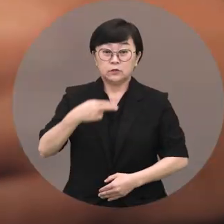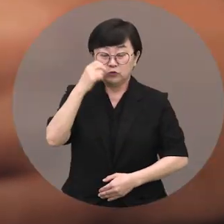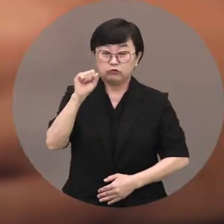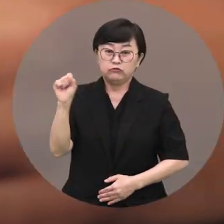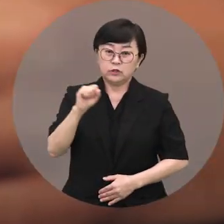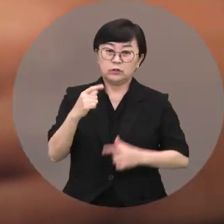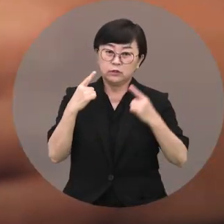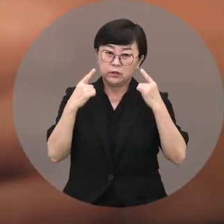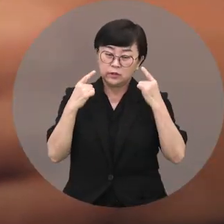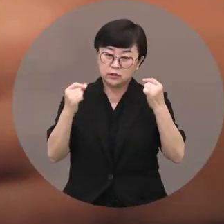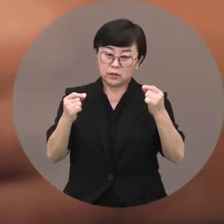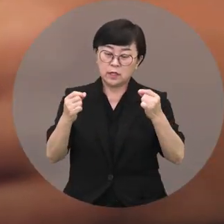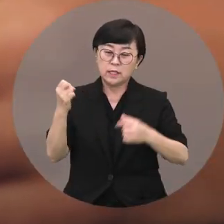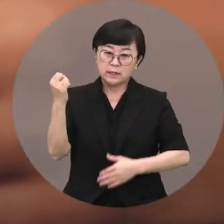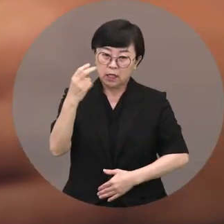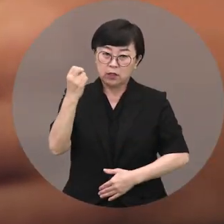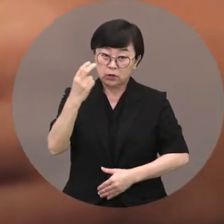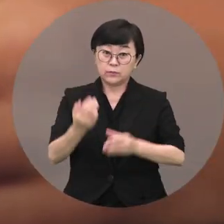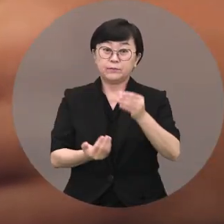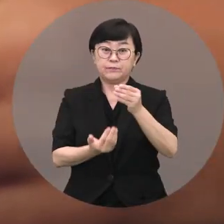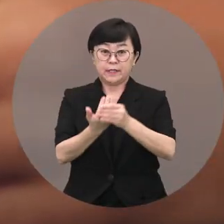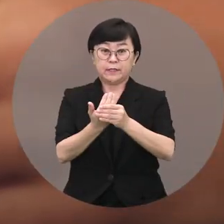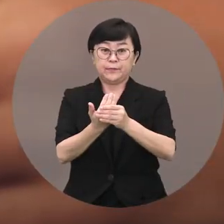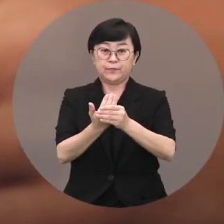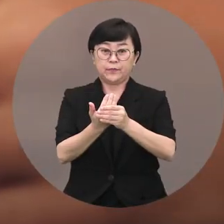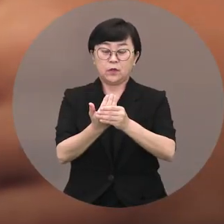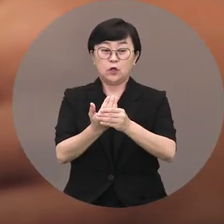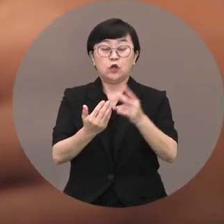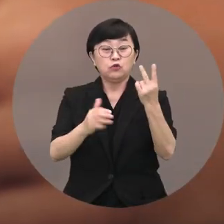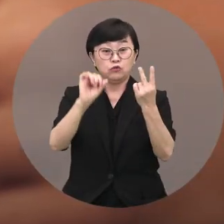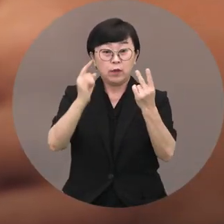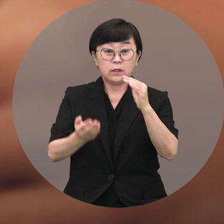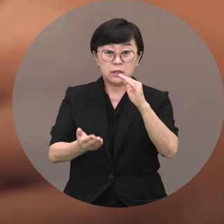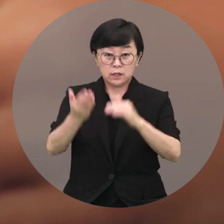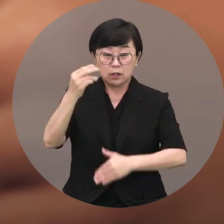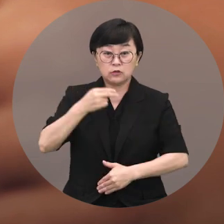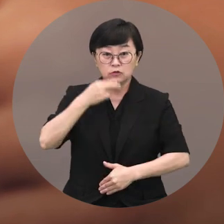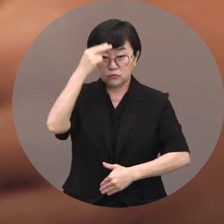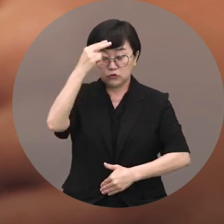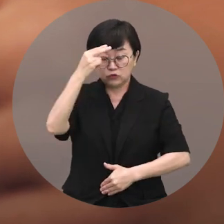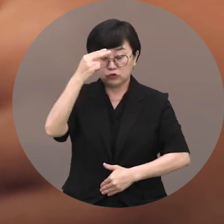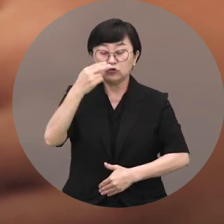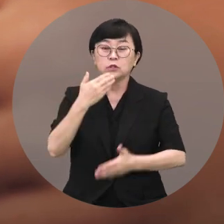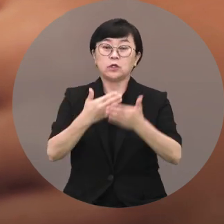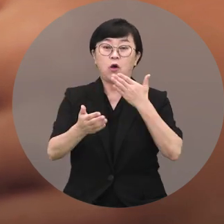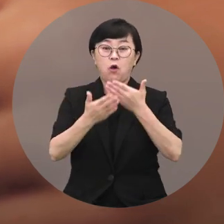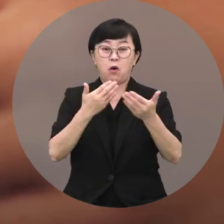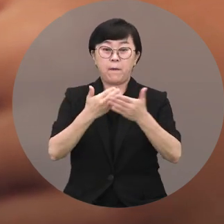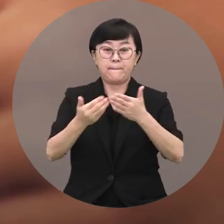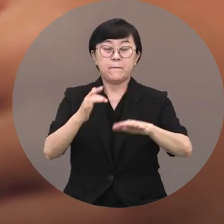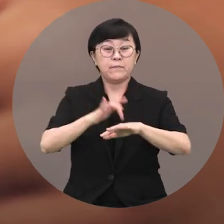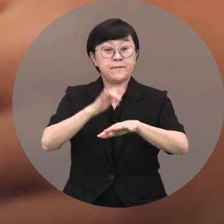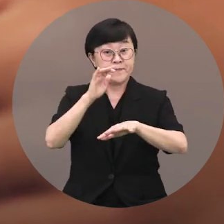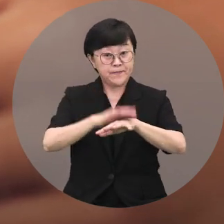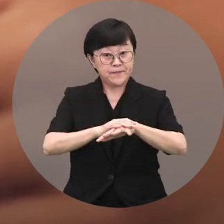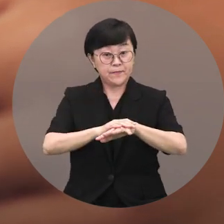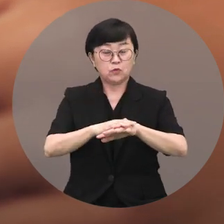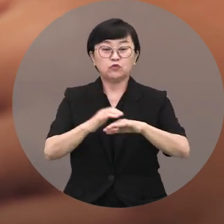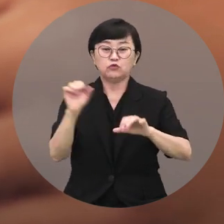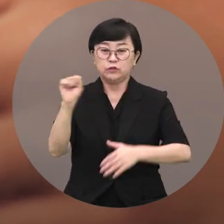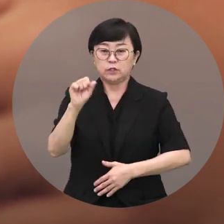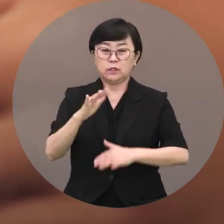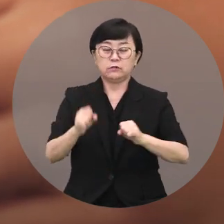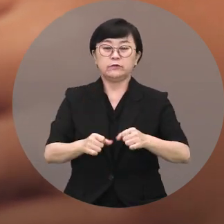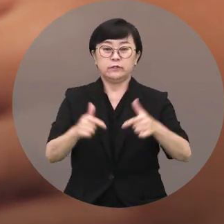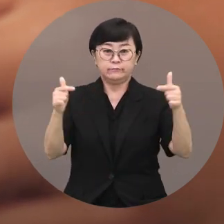음주운전은 여전히 빈번하게 발생하고 있습니다. 2번 이상의 음주운전 전력을 가지고 있는 상습 음주 운전자들도